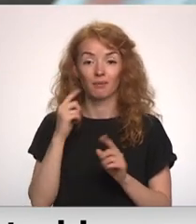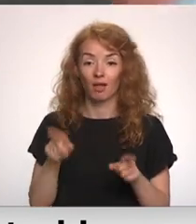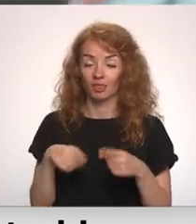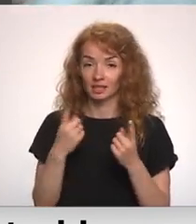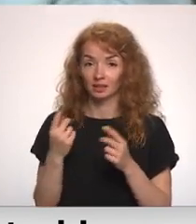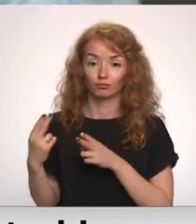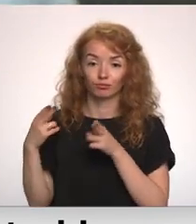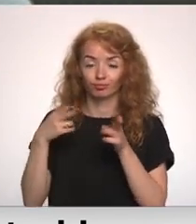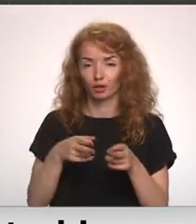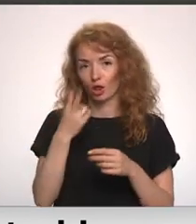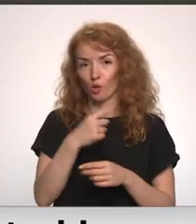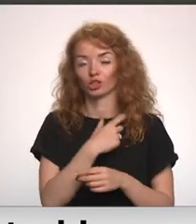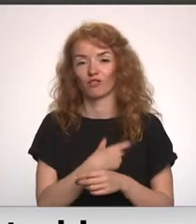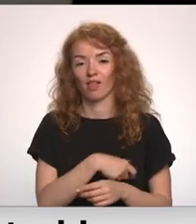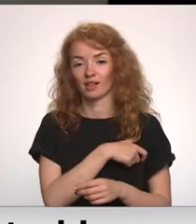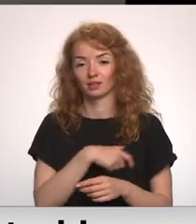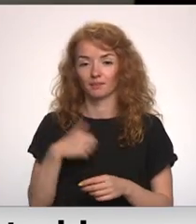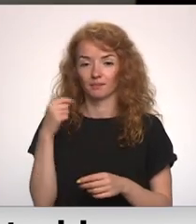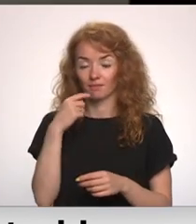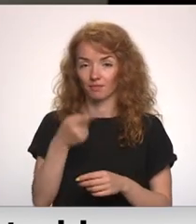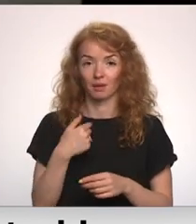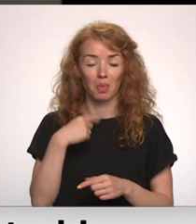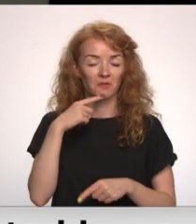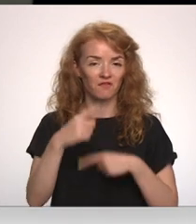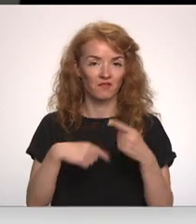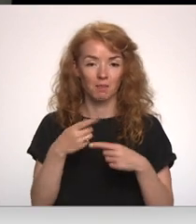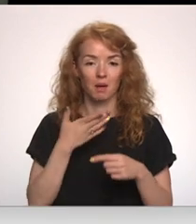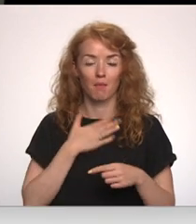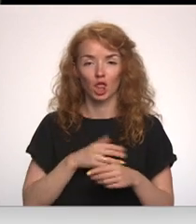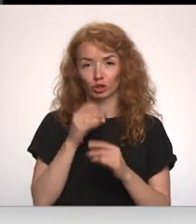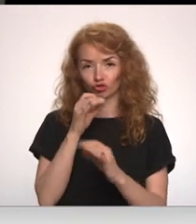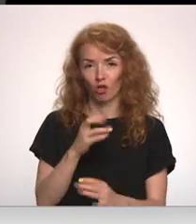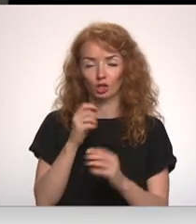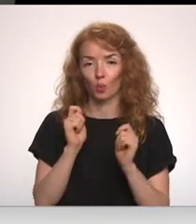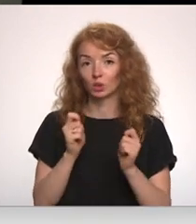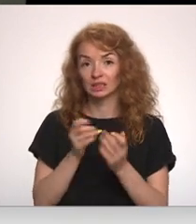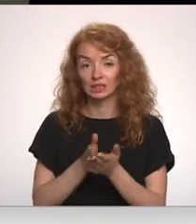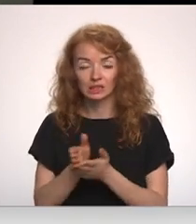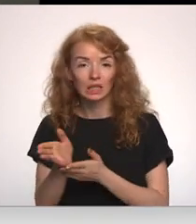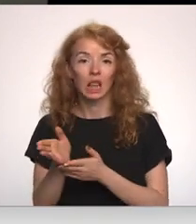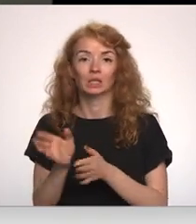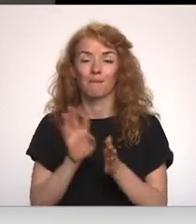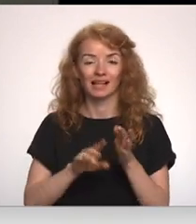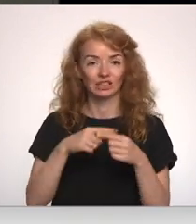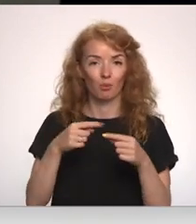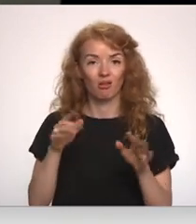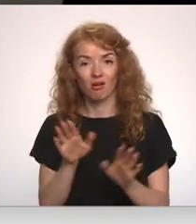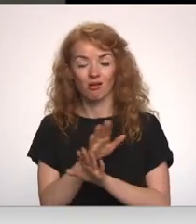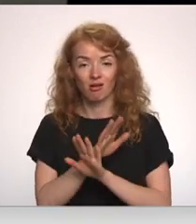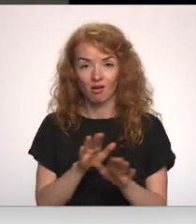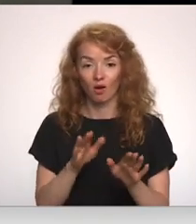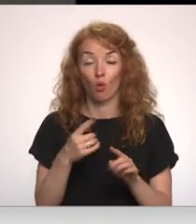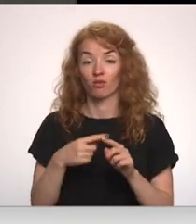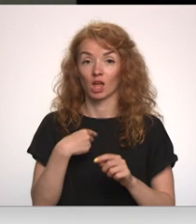Latvijā ieradies pat no Šveices. Man vienmēr ļoti interesējas džez mūzikas stīlis un akapella stīlis. Un es